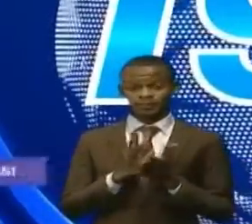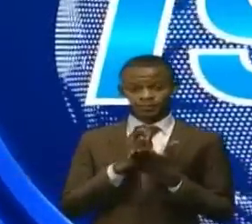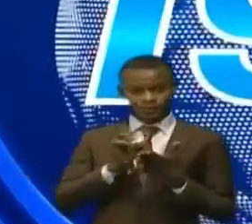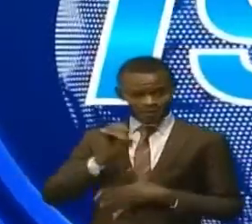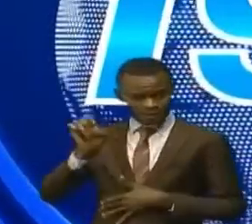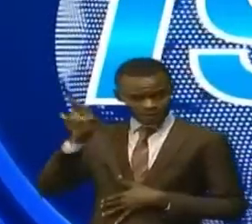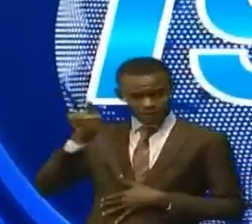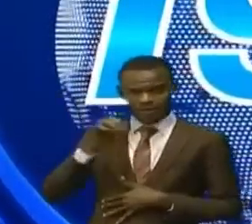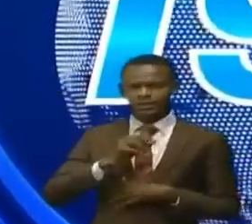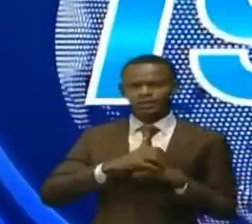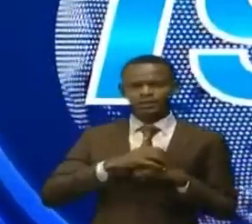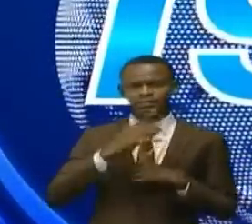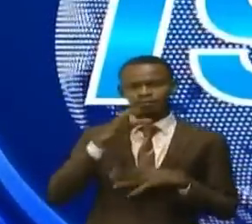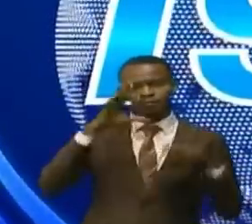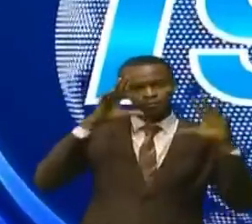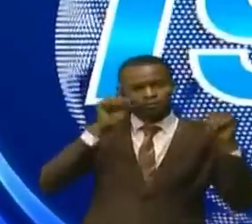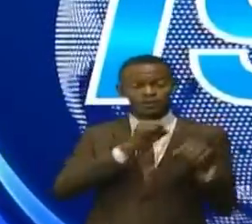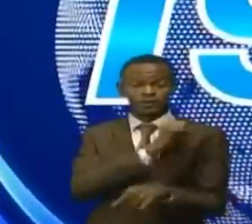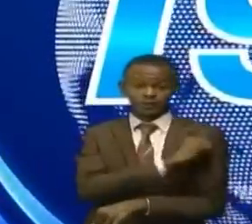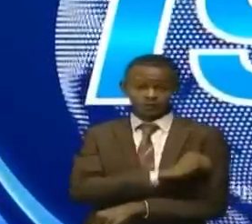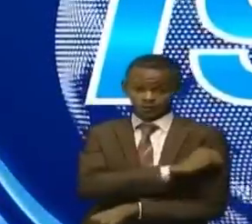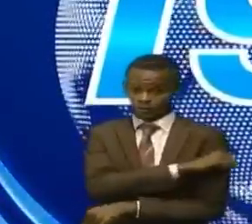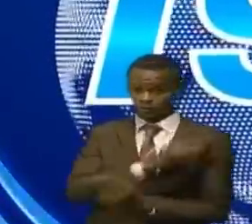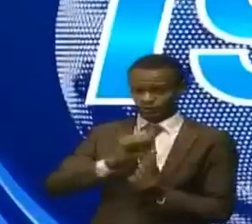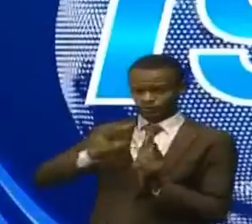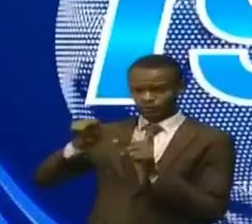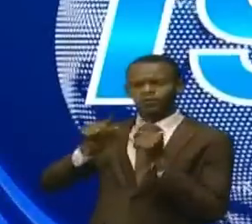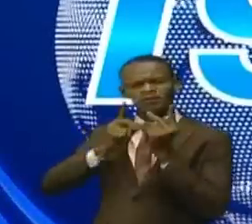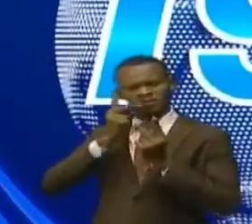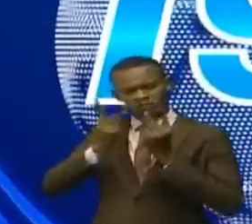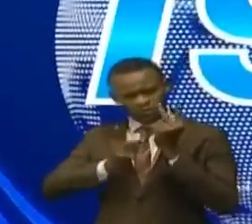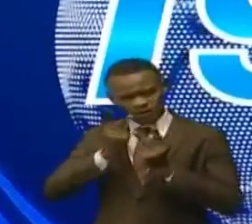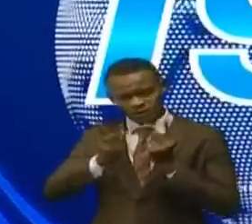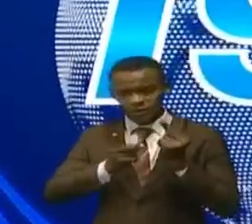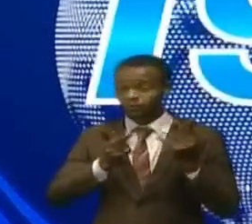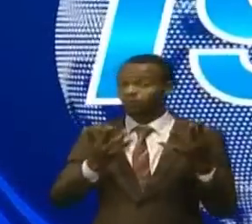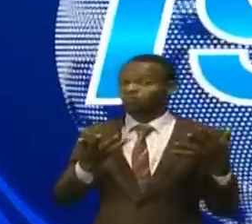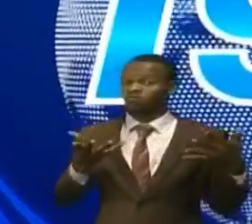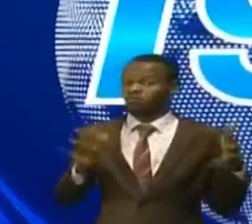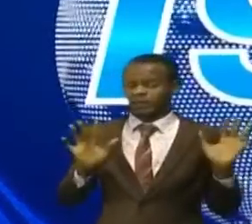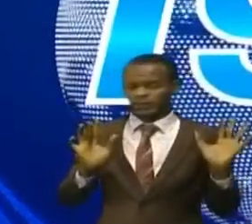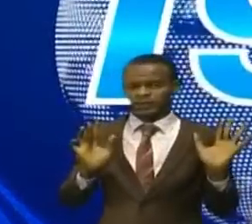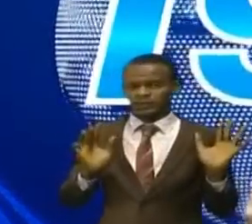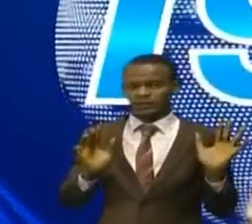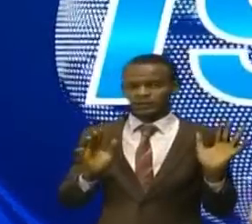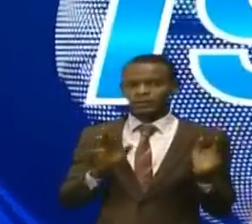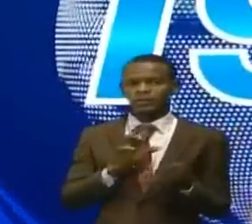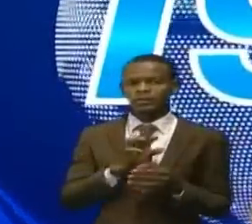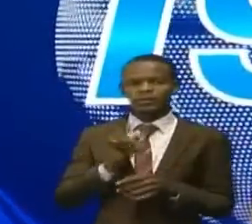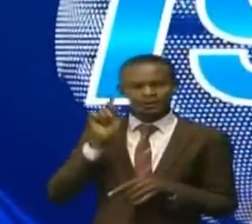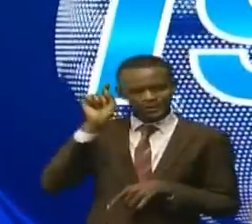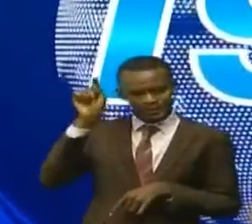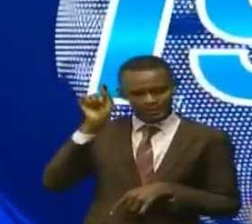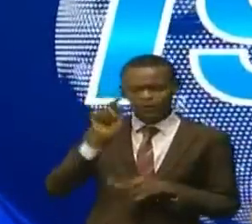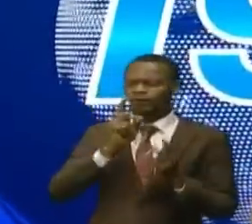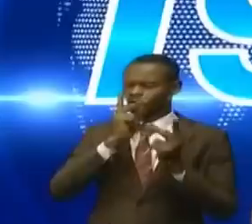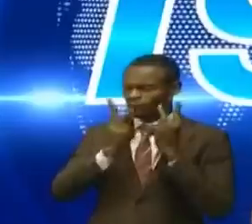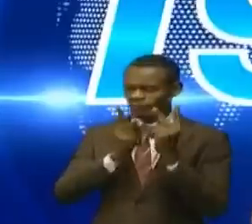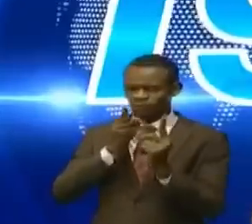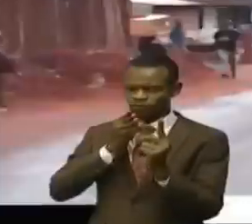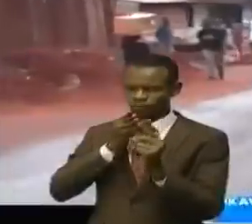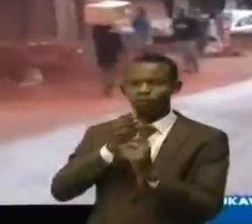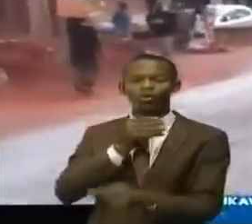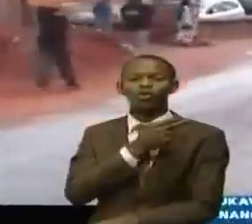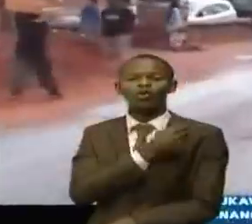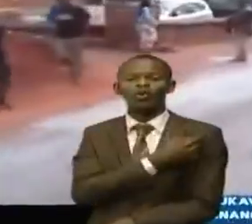Alain Berset vient de boucler sa visite en République démocratique du Congo. Il a visité l'hôpital des Panzi. Reportage.